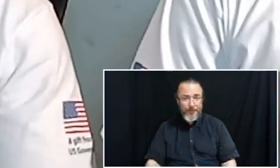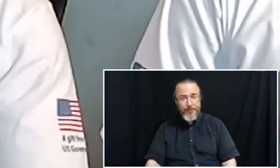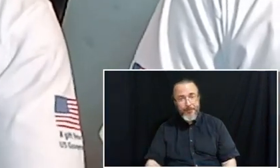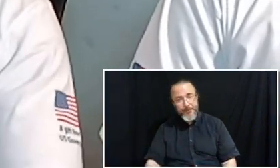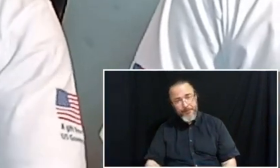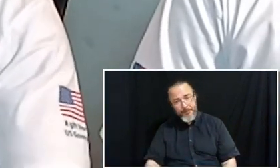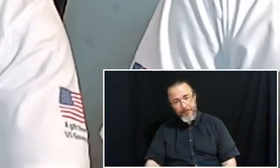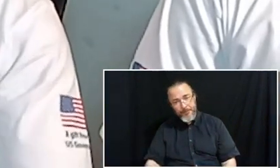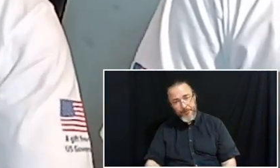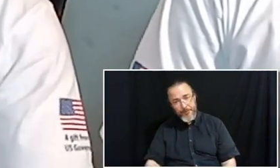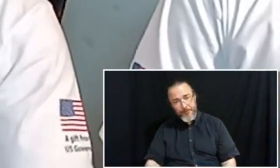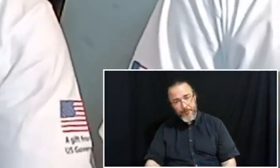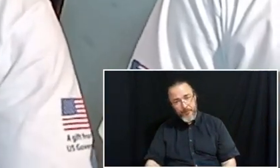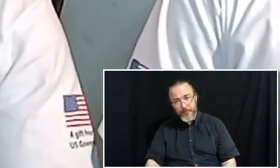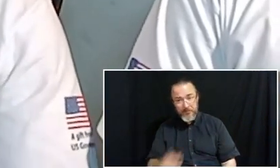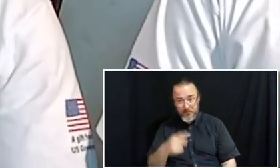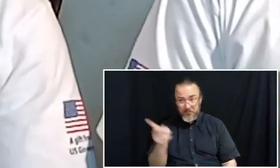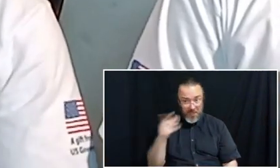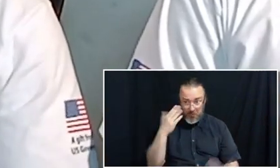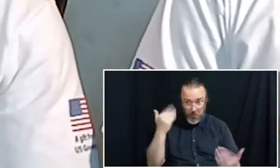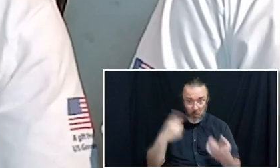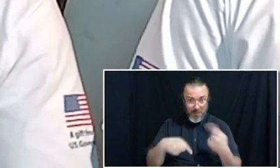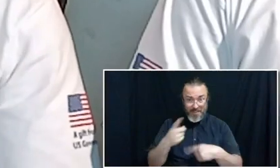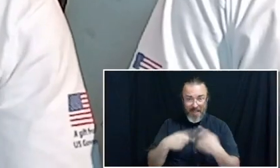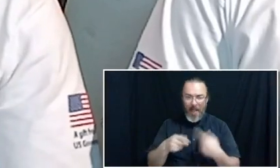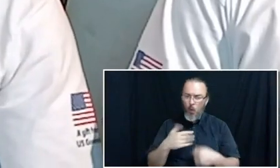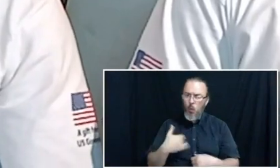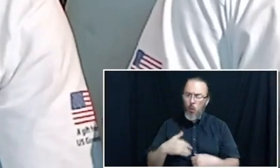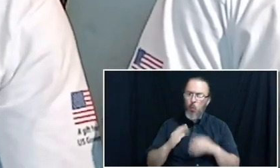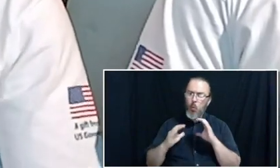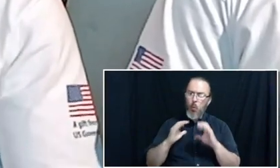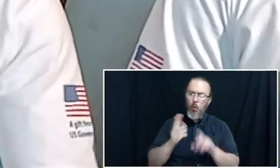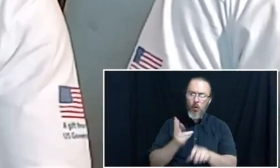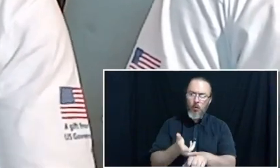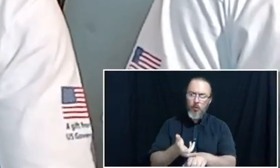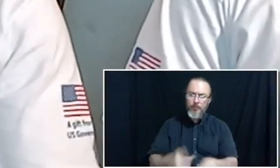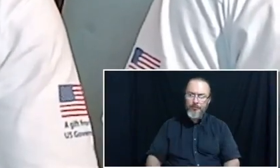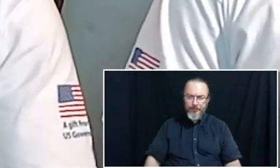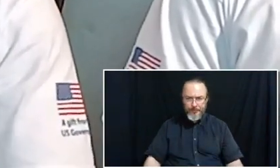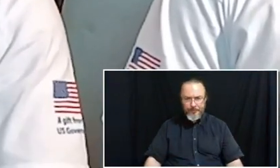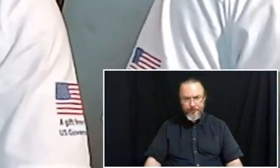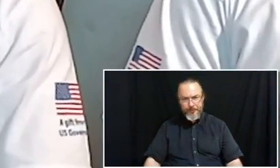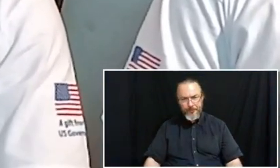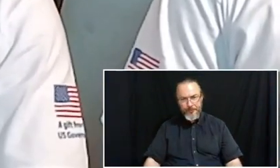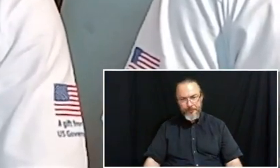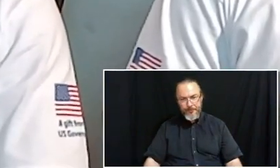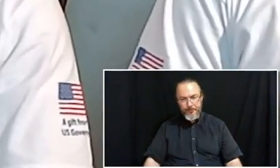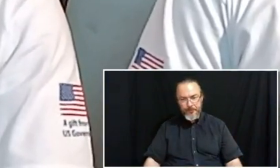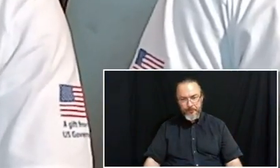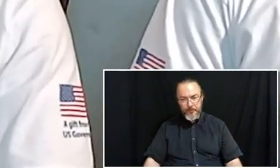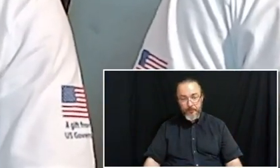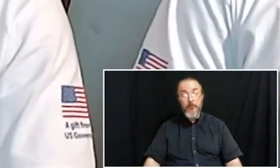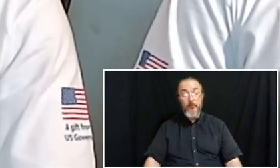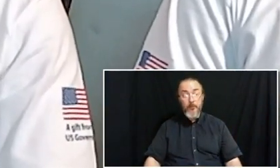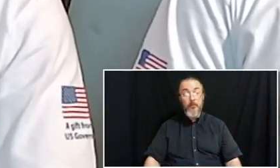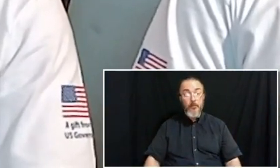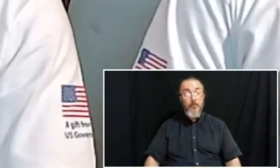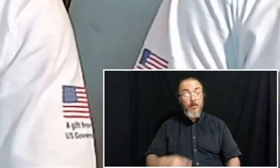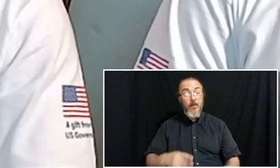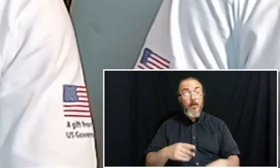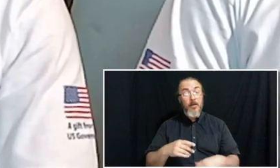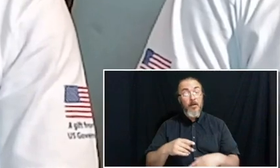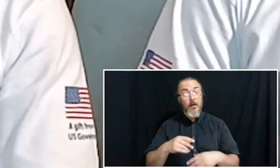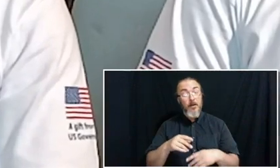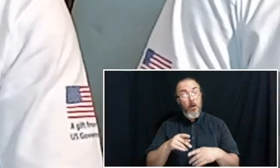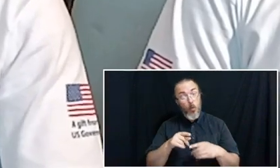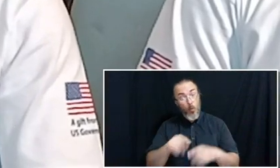Pour moi, en tant que sourd, il était difficile pour moi de communiquer avec les enseignants et les apprenants qui ne connaissaient pas la langue des signes. Au fil du temps,